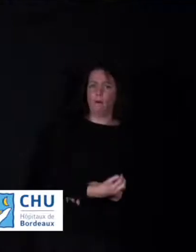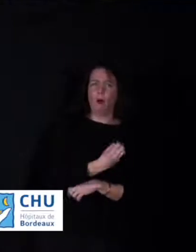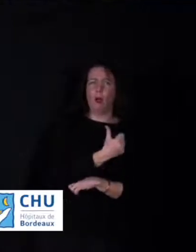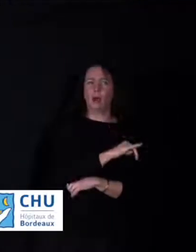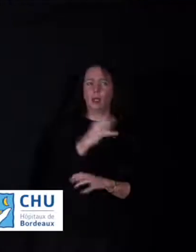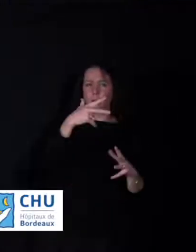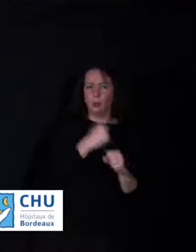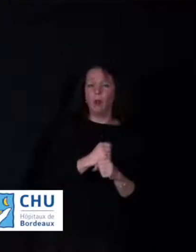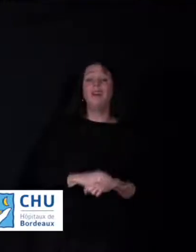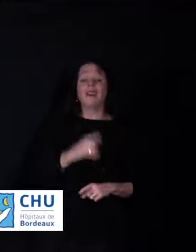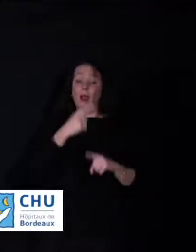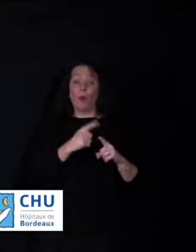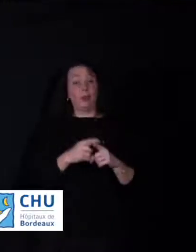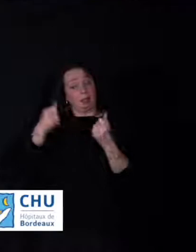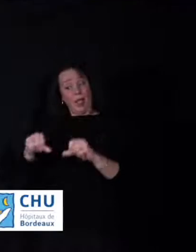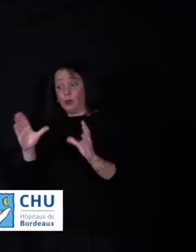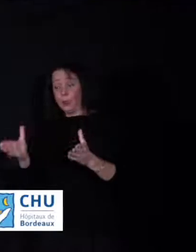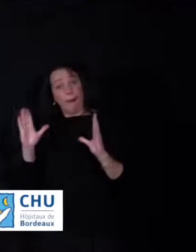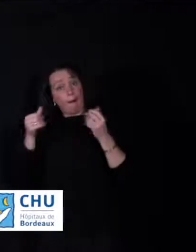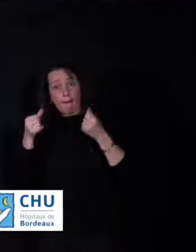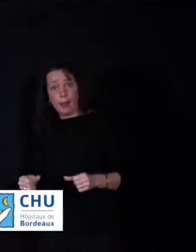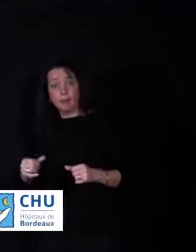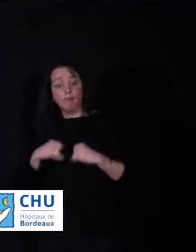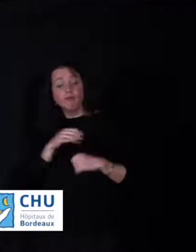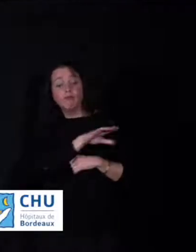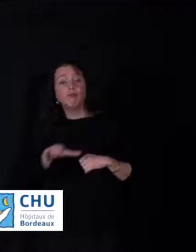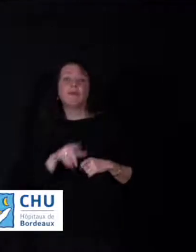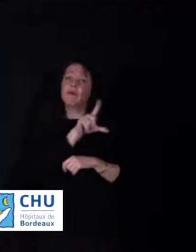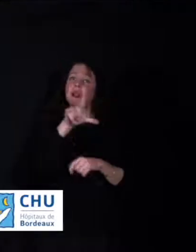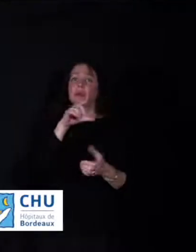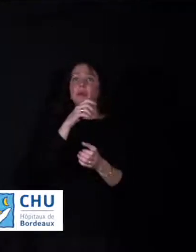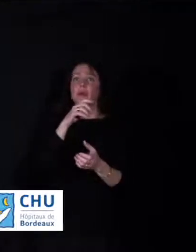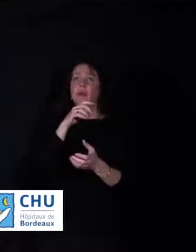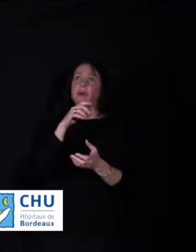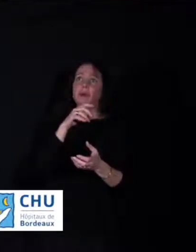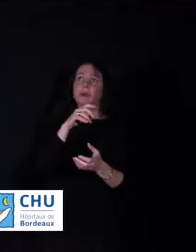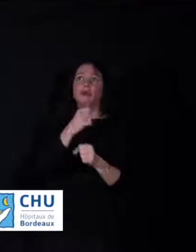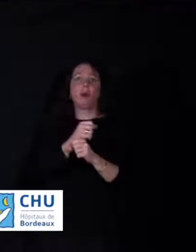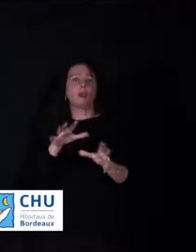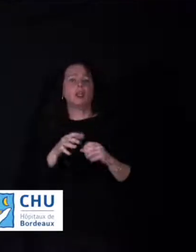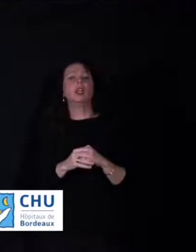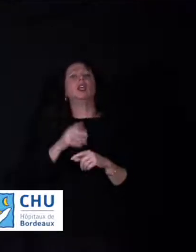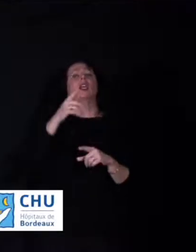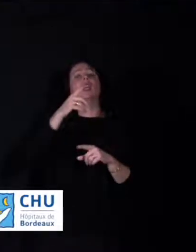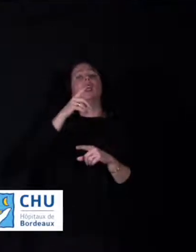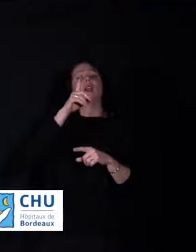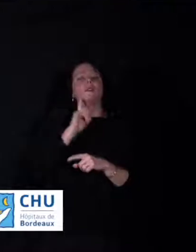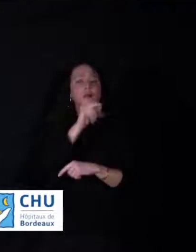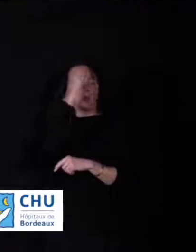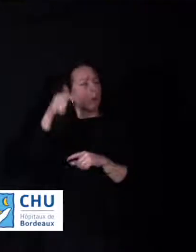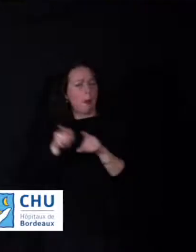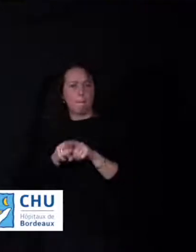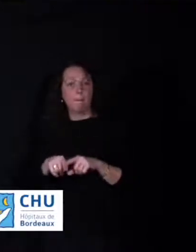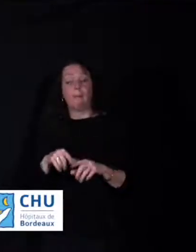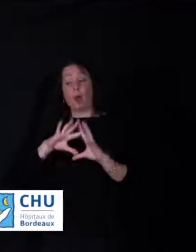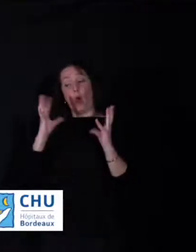ans. La moitié sont restés à l'hôpital. Ils étaient plutôt jeunes, 22 ans, autant de garçons que de filles, et une durée d'hospitalisation de